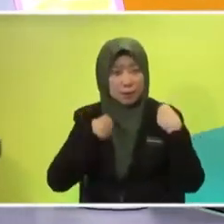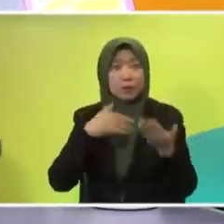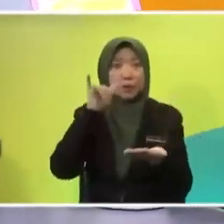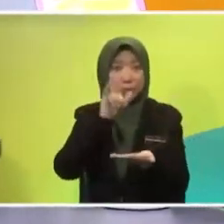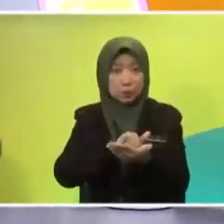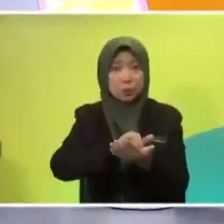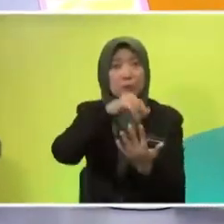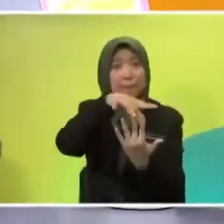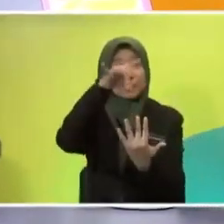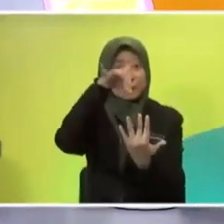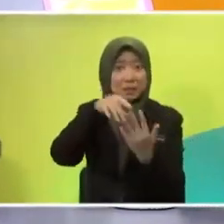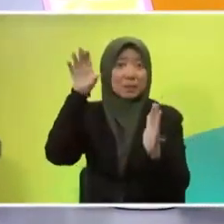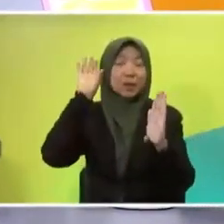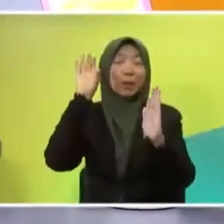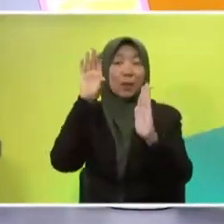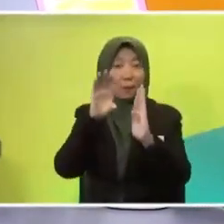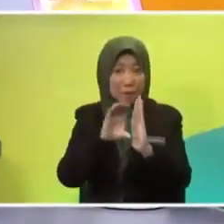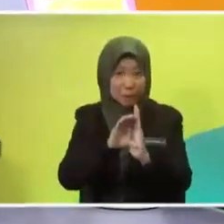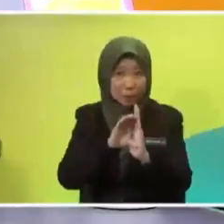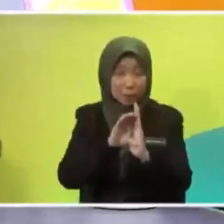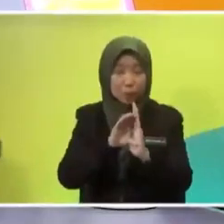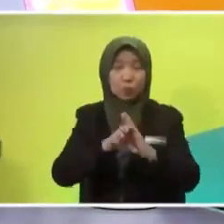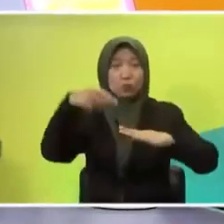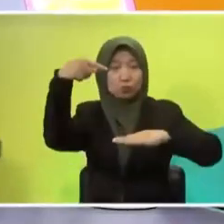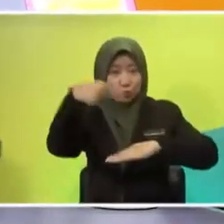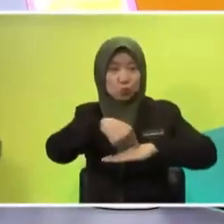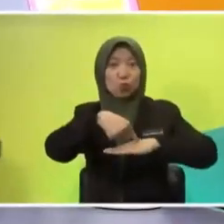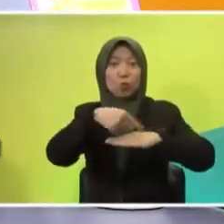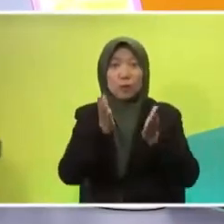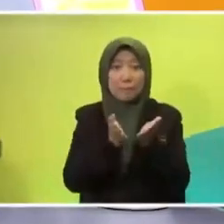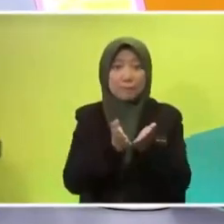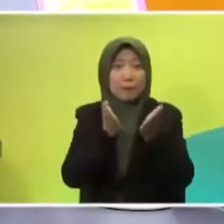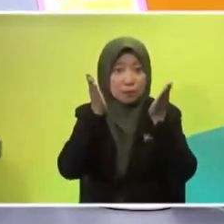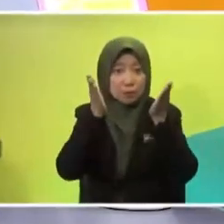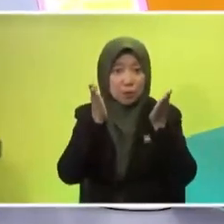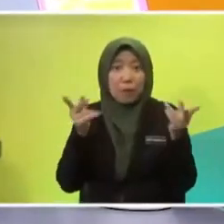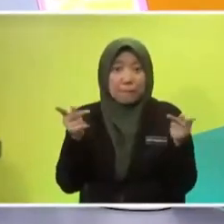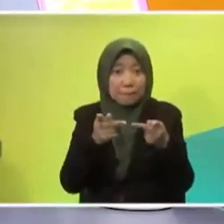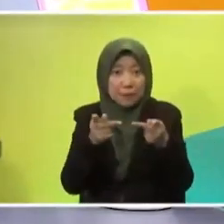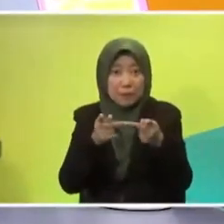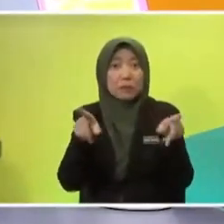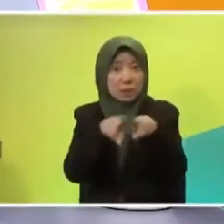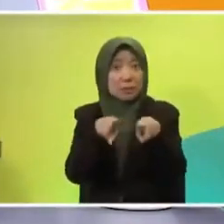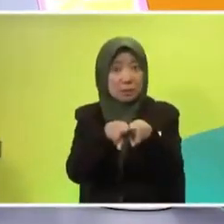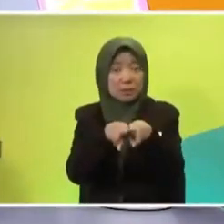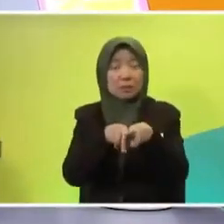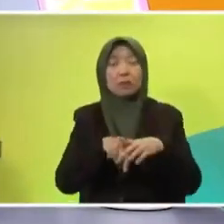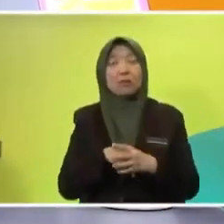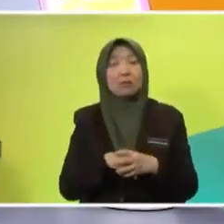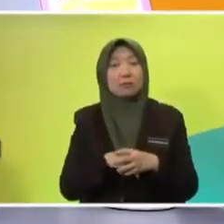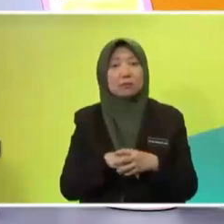gambar haiwan tersebut, kemudian cucukkan di pasu ni, padankan. Okey, pilih gambar yang